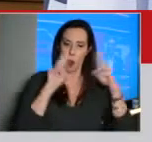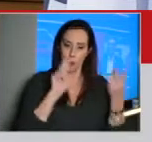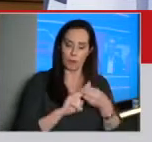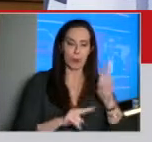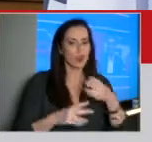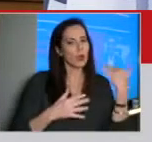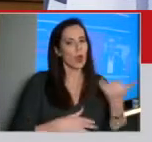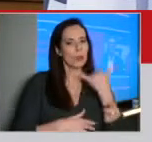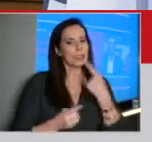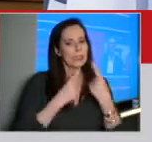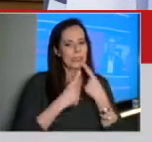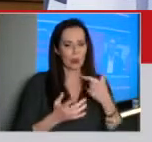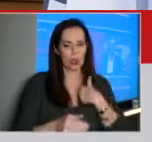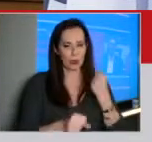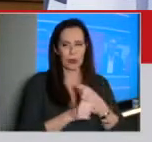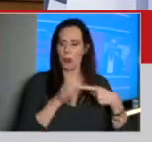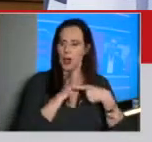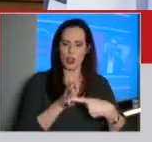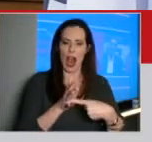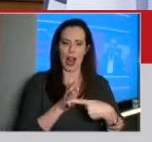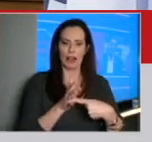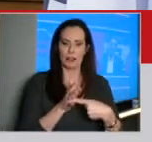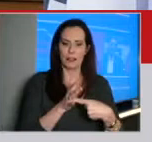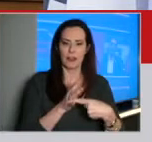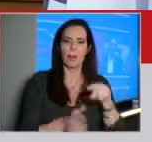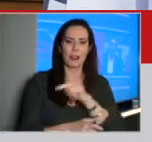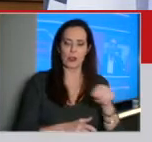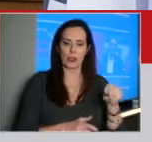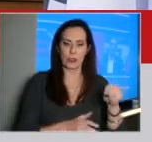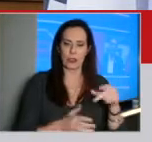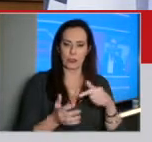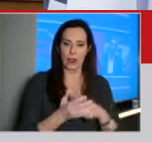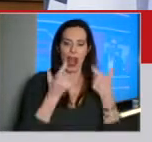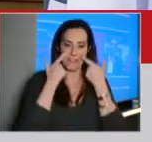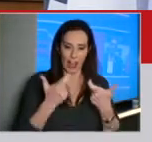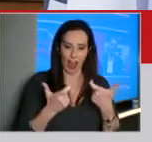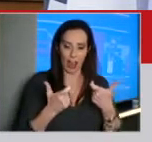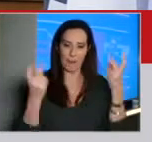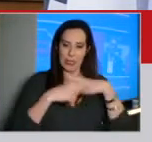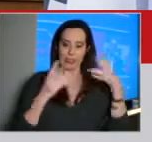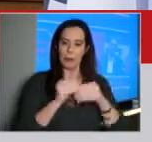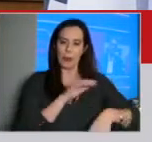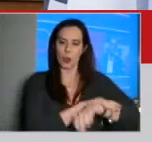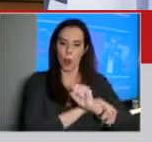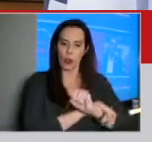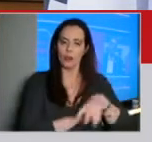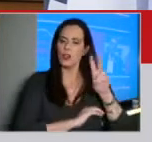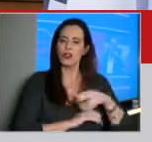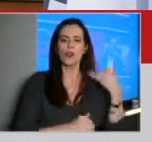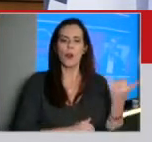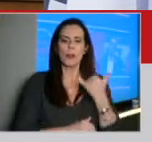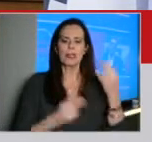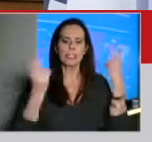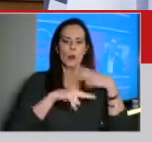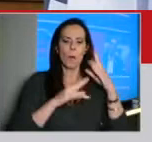יש כל הזמן שיח שאנחנו מנהלים, כמו למשל בנושא של סדרנות והבטחה במסגרת הסכם השיווק עם הכדורגל. יש כל הזמן